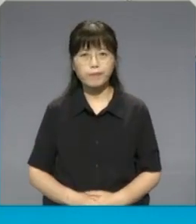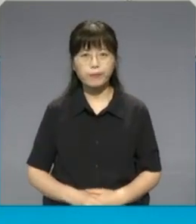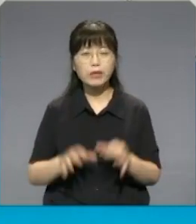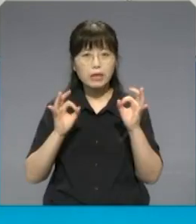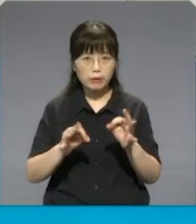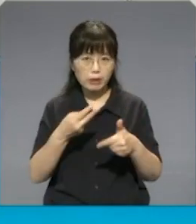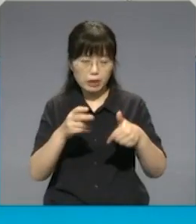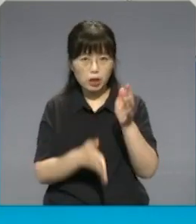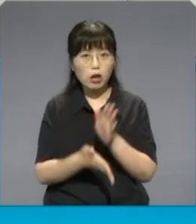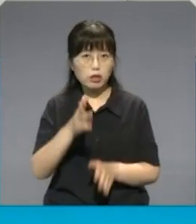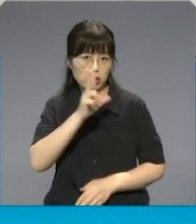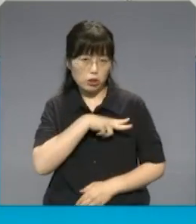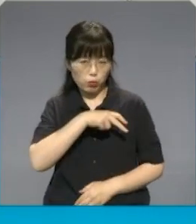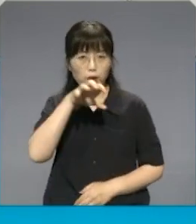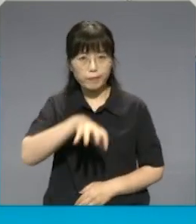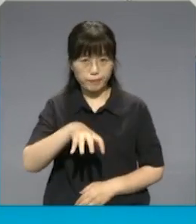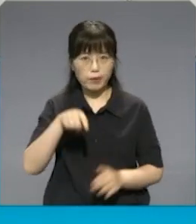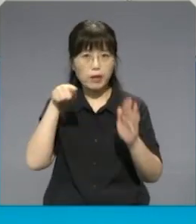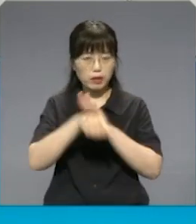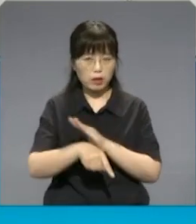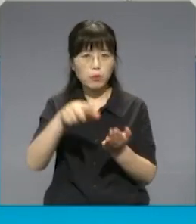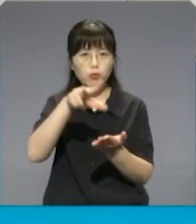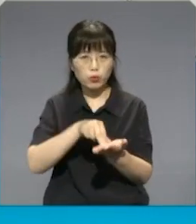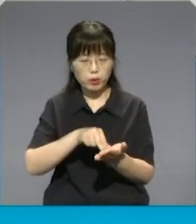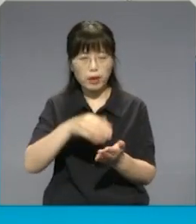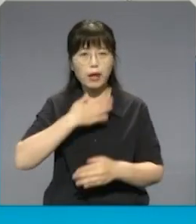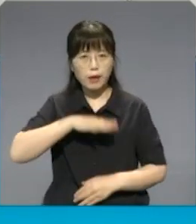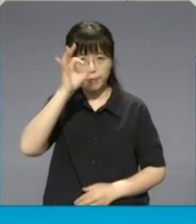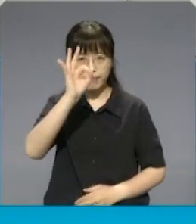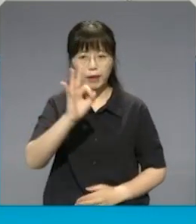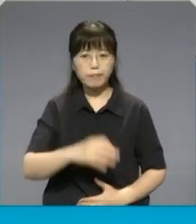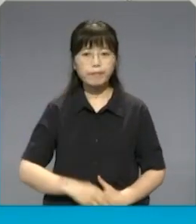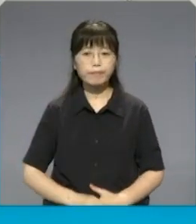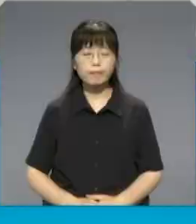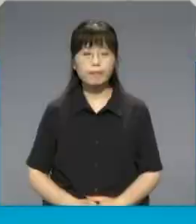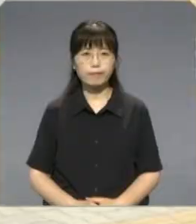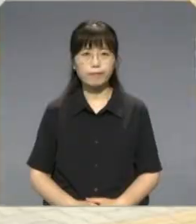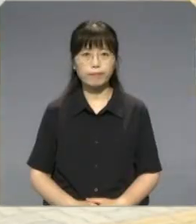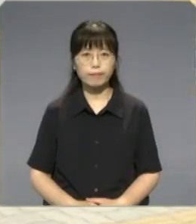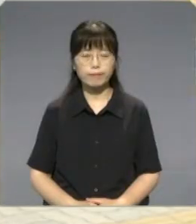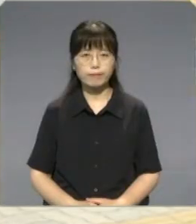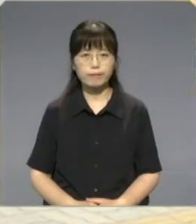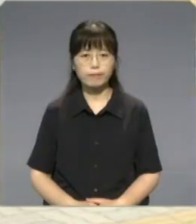김종배 인천시의원이 직접 현장을 찾아 문제를 짚어봤습니다.